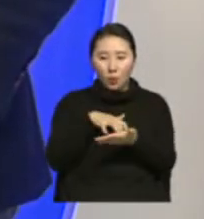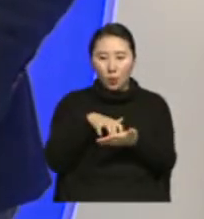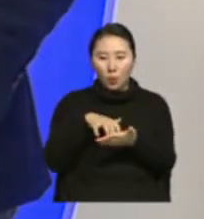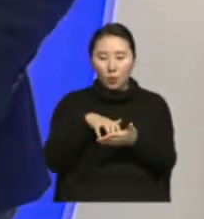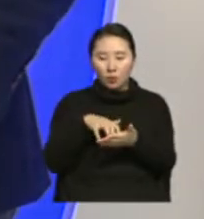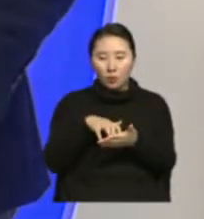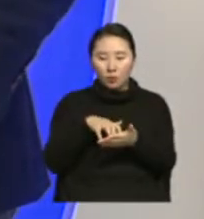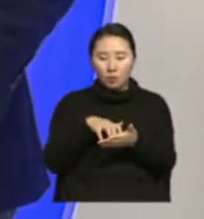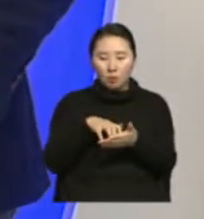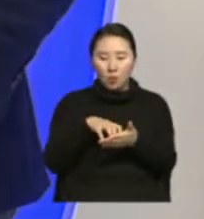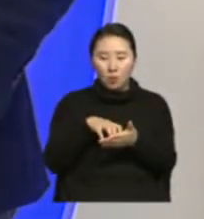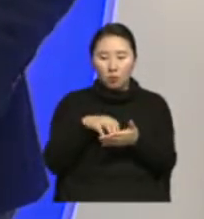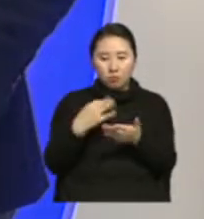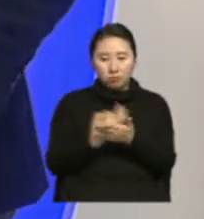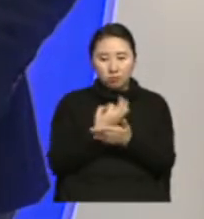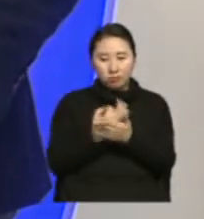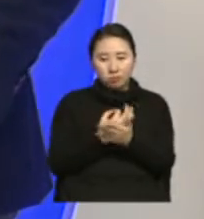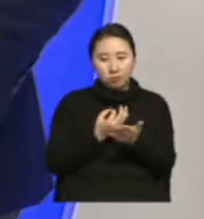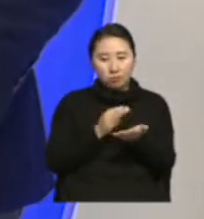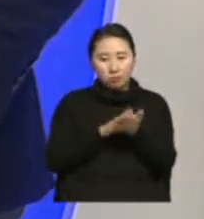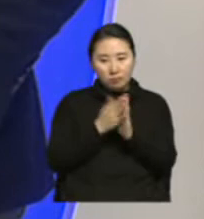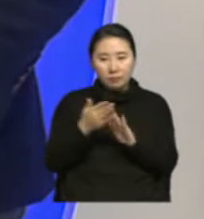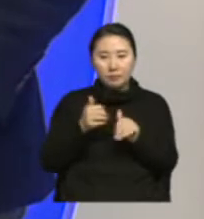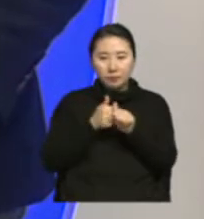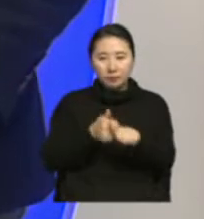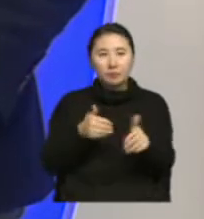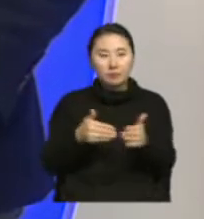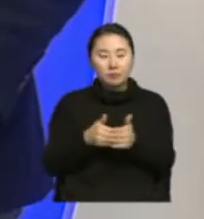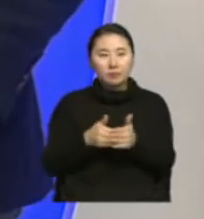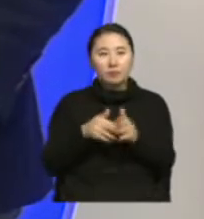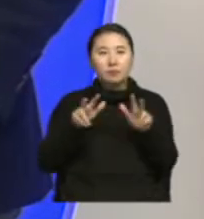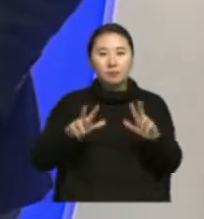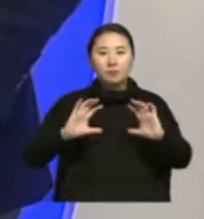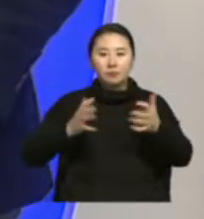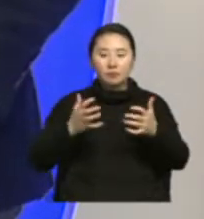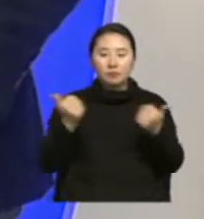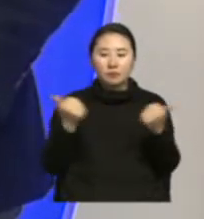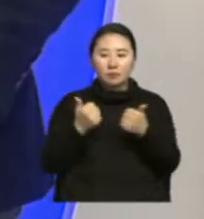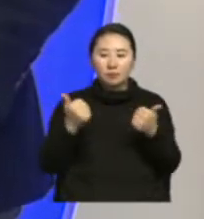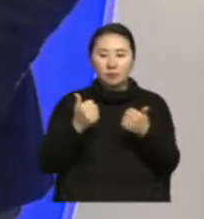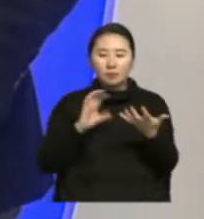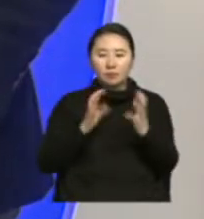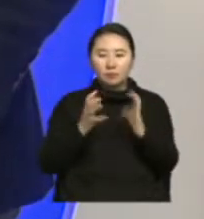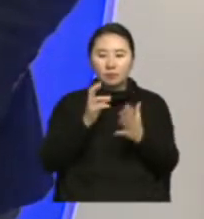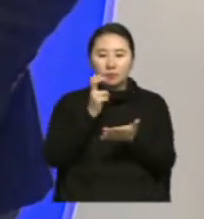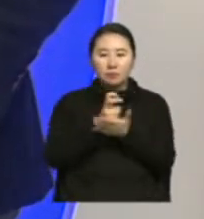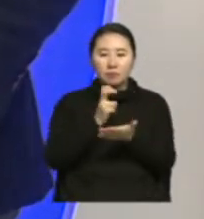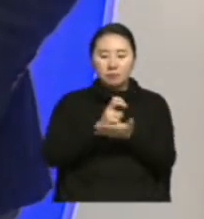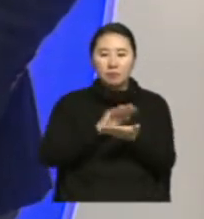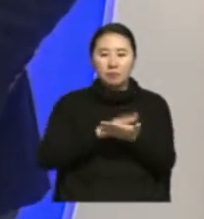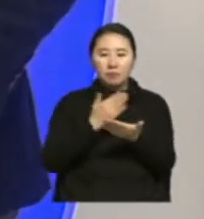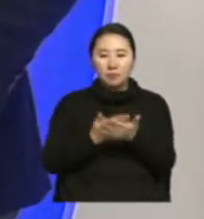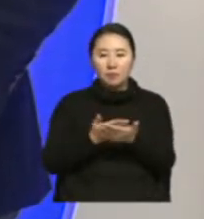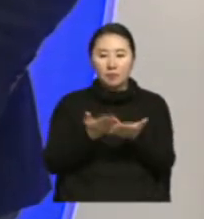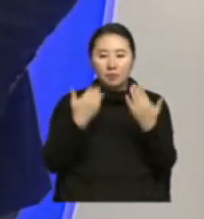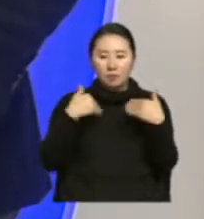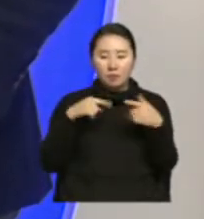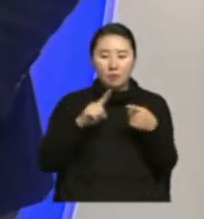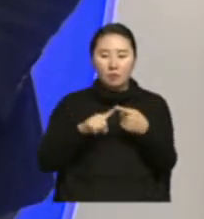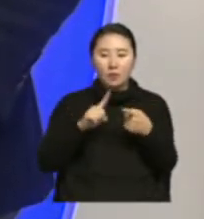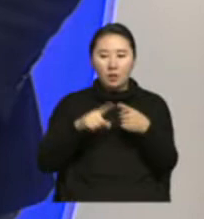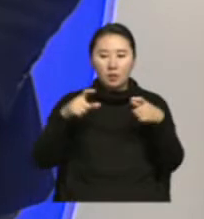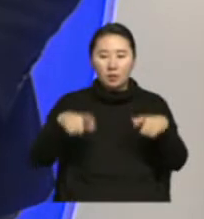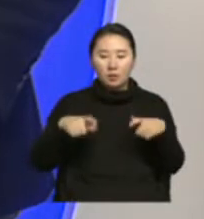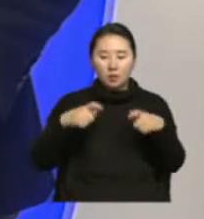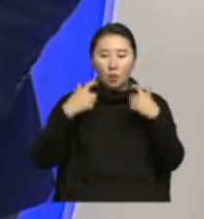물가 변동률을 토대로 했다고 알려집니다. 그러나 현재 국회에서 논의 중인 선거법 개정안 통과 여부에 따라